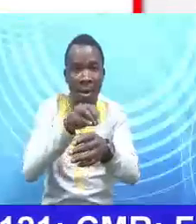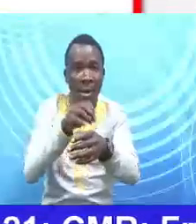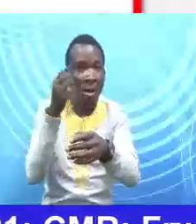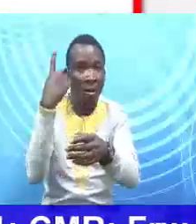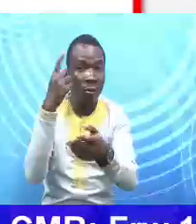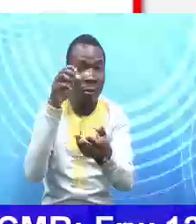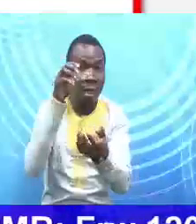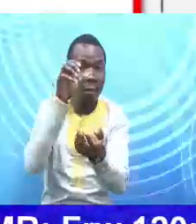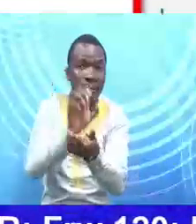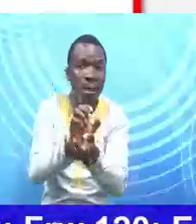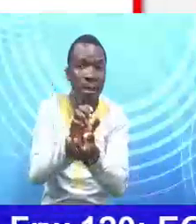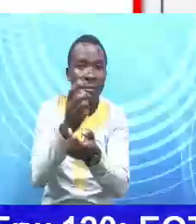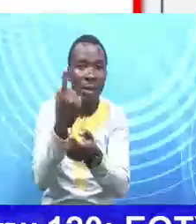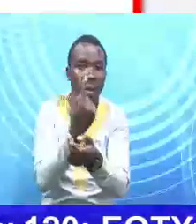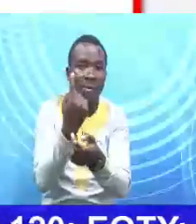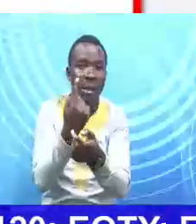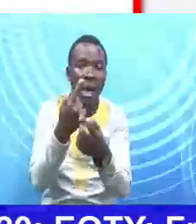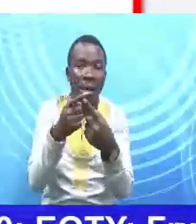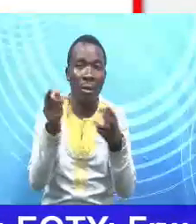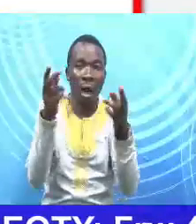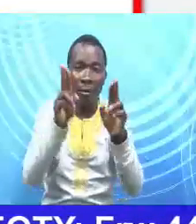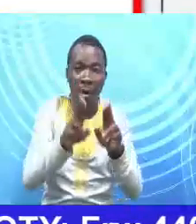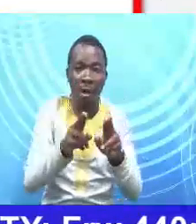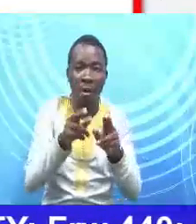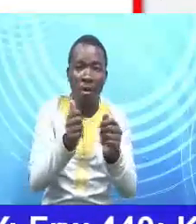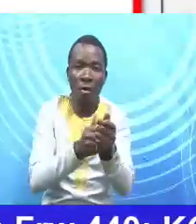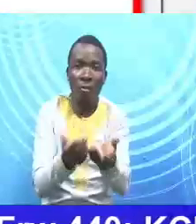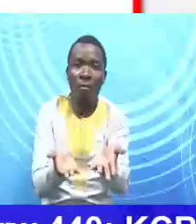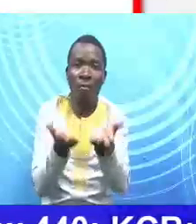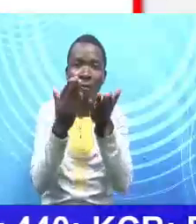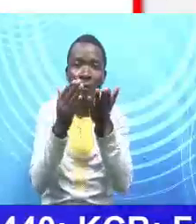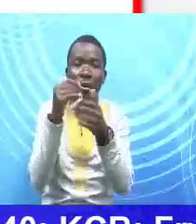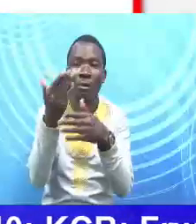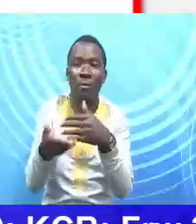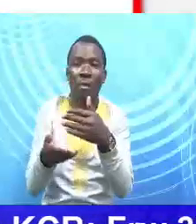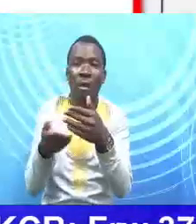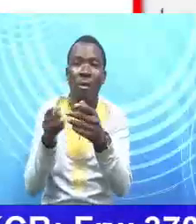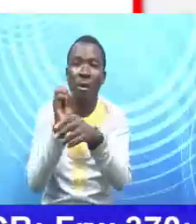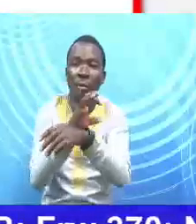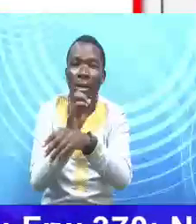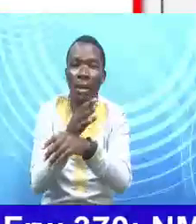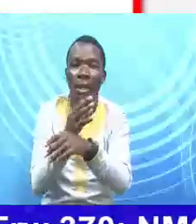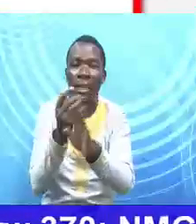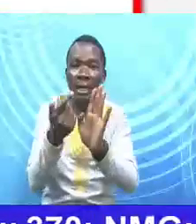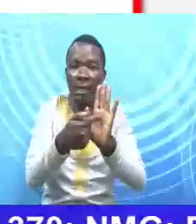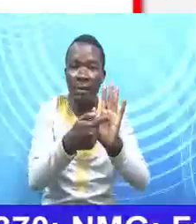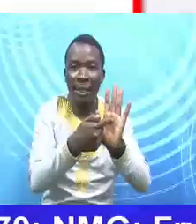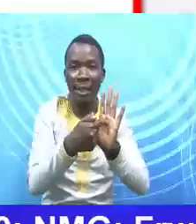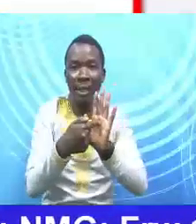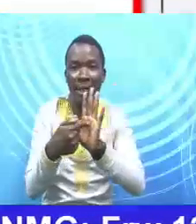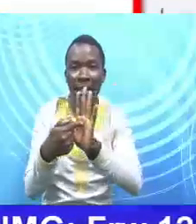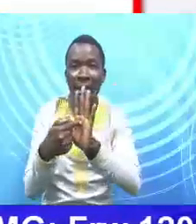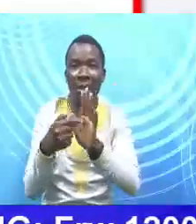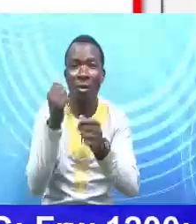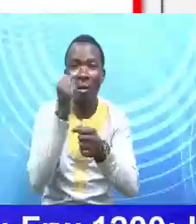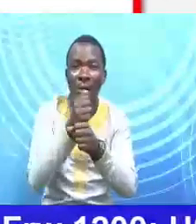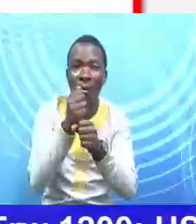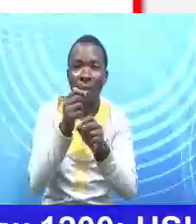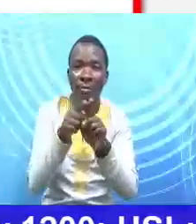cya mbere ariko nabo habeho kugira ngo tuhabeho kubakurikirana abantu abagire n'inama niba bigaragara ko babigize